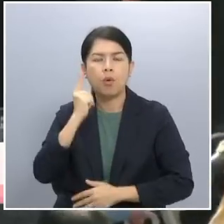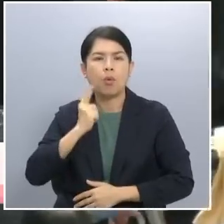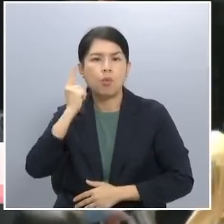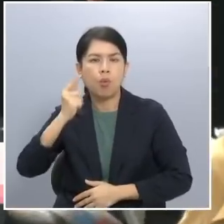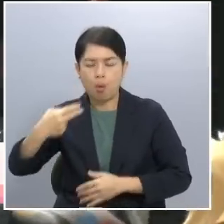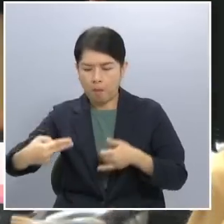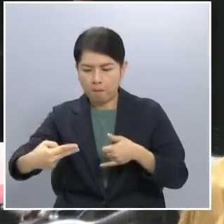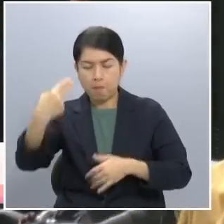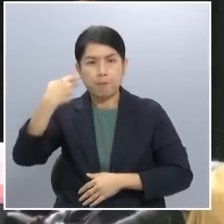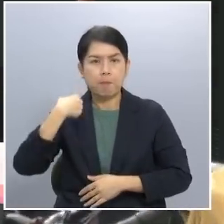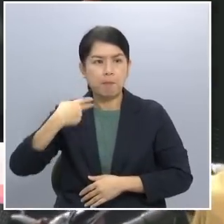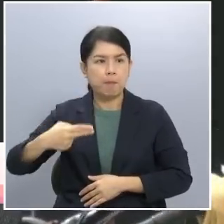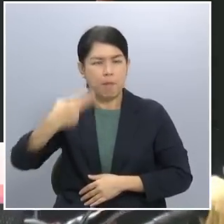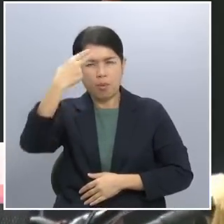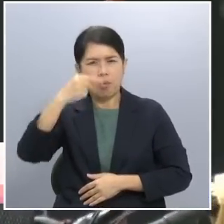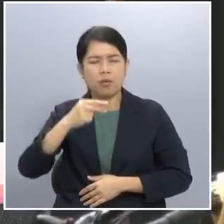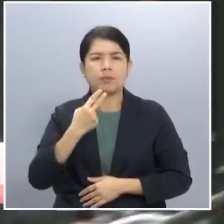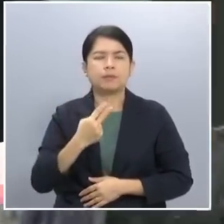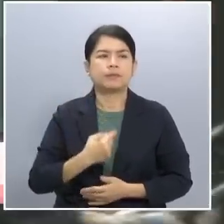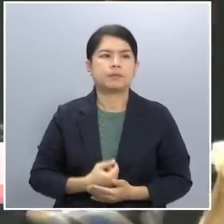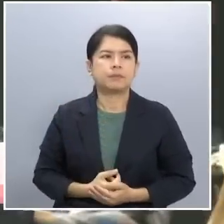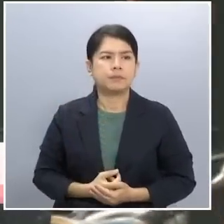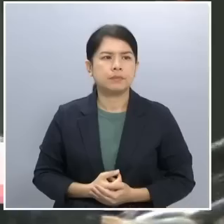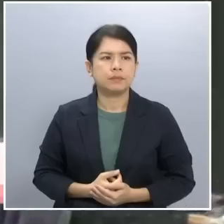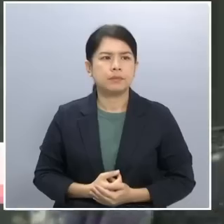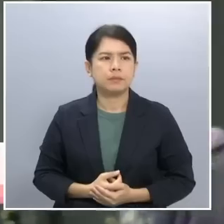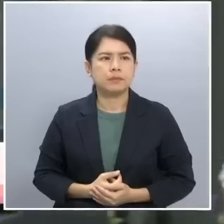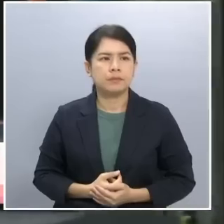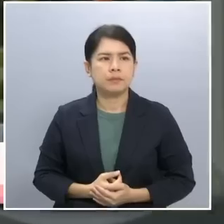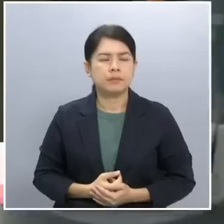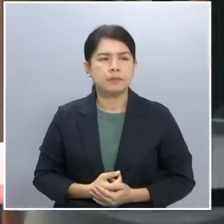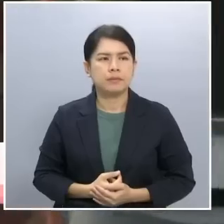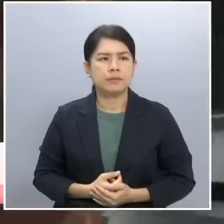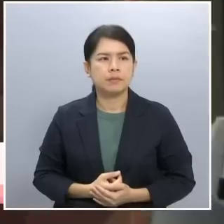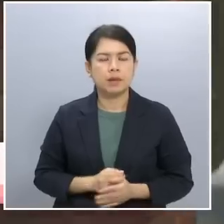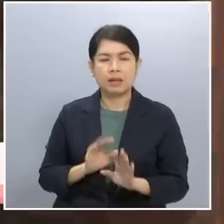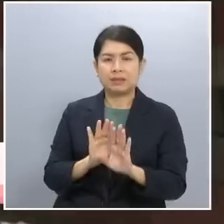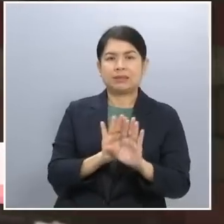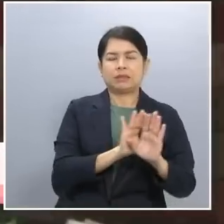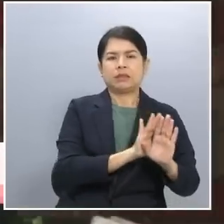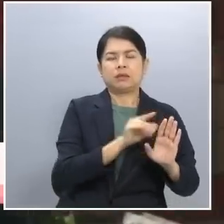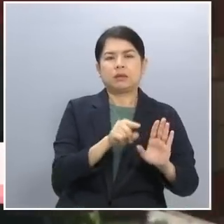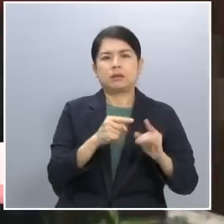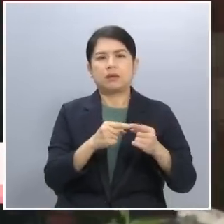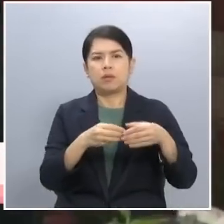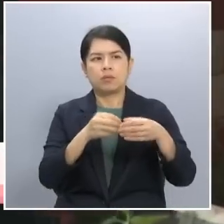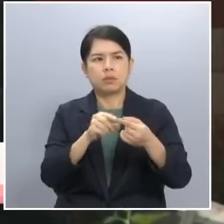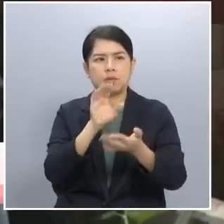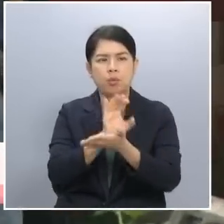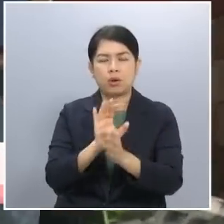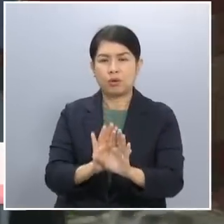นี้นะฮะเฉี่ยวหมวกตำรวจไปแล้วฮะนี่นะถอยดิครับอยู่ไม่ได้แล้วฮะ